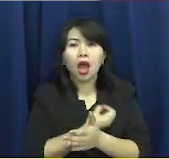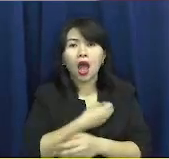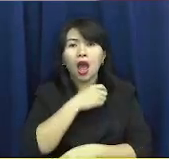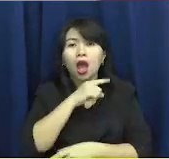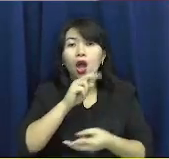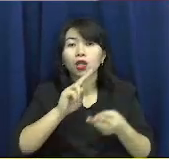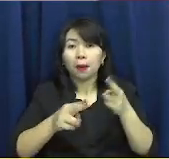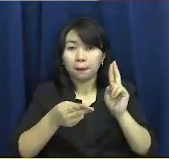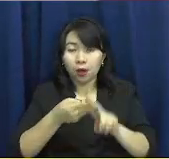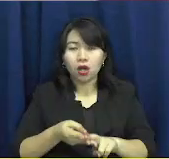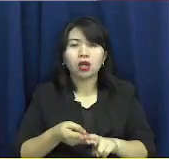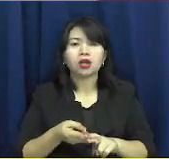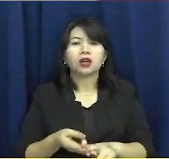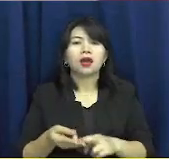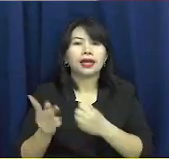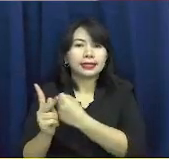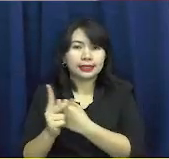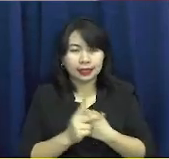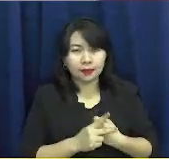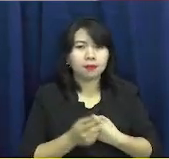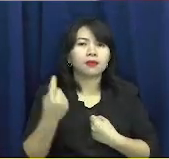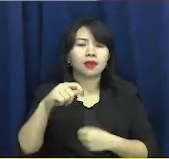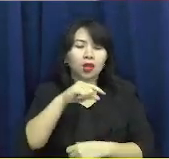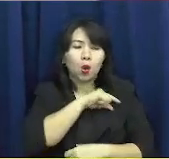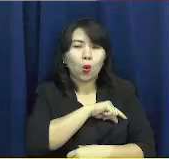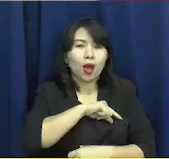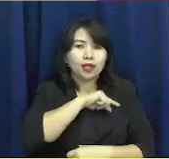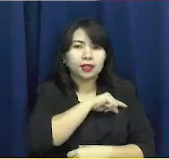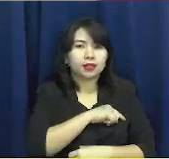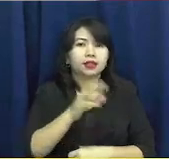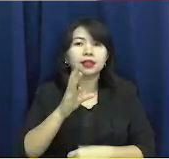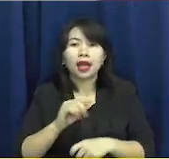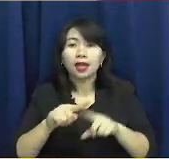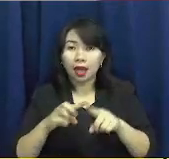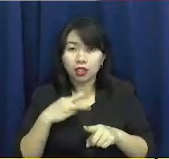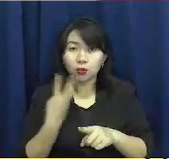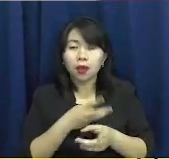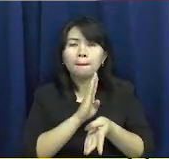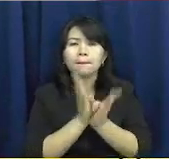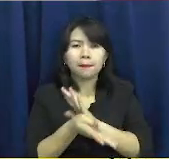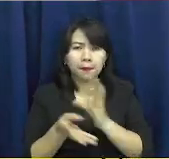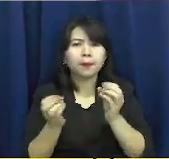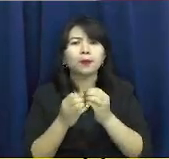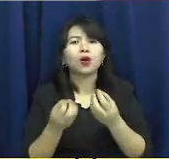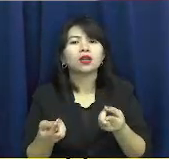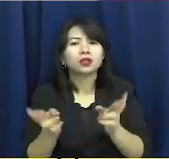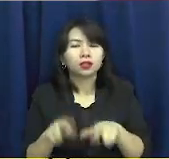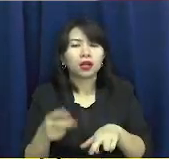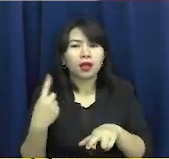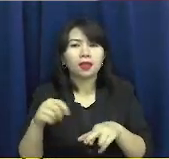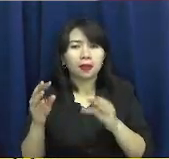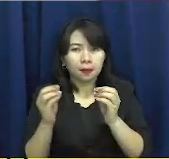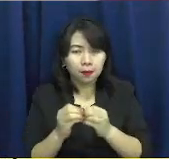quantity will preserve its quality, and as we become more fruitful, the more